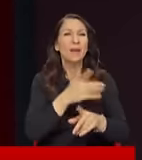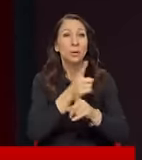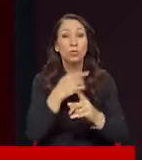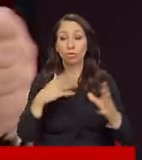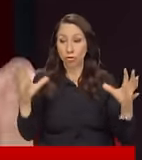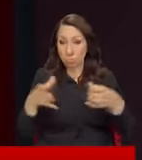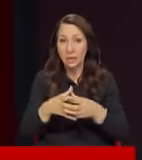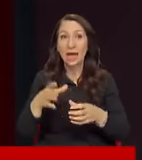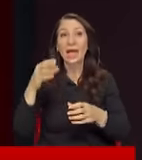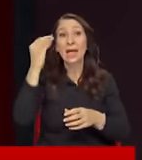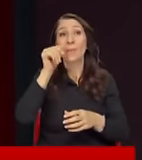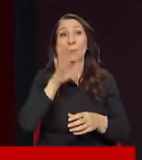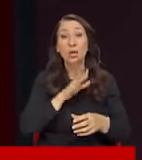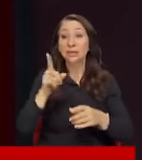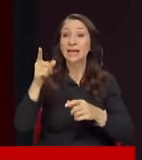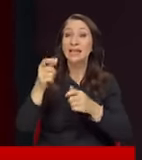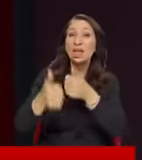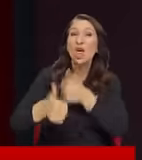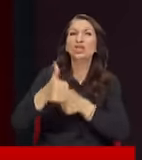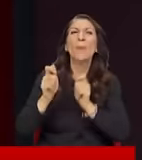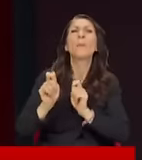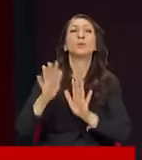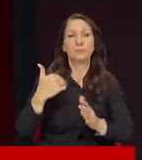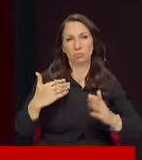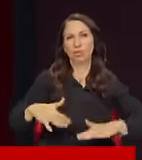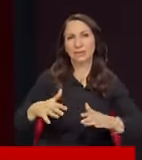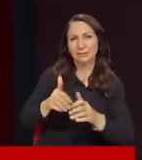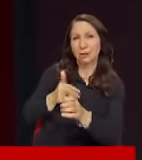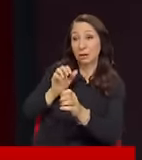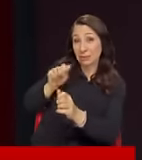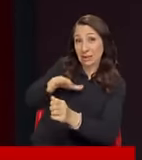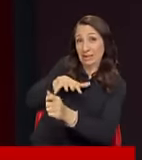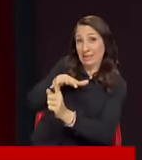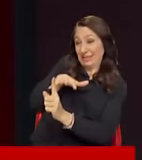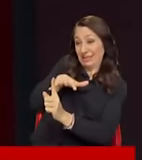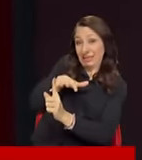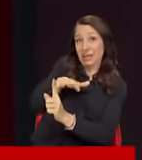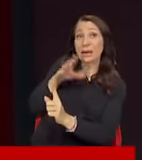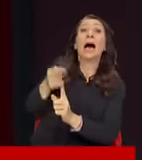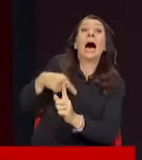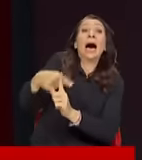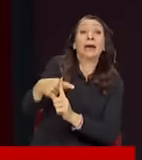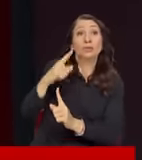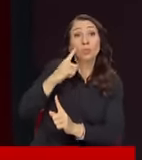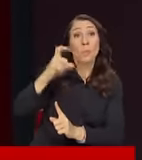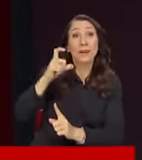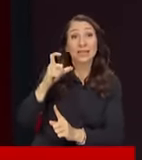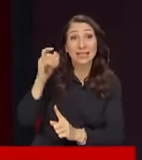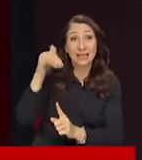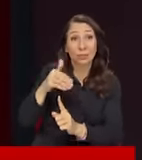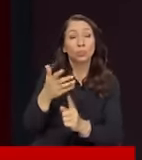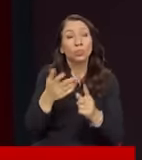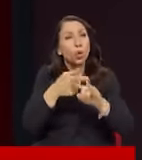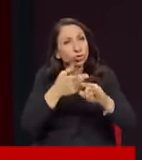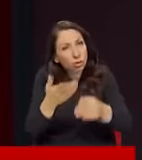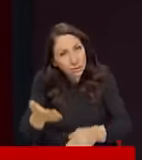geldik. Ekrem İmamoğlu'yla sen mücadele edemiyorsun, biz buradayız. Yetmedi. Bir de Sayın Cumhurbaşkanı istedi, o da geldi. Buyurun gelin,